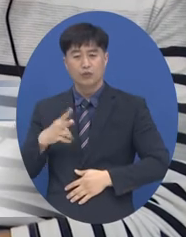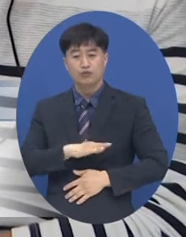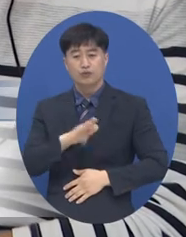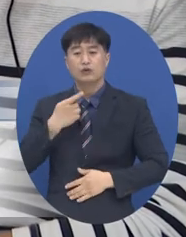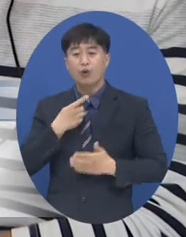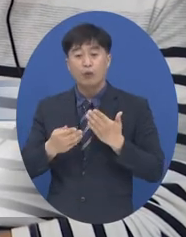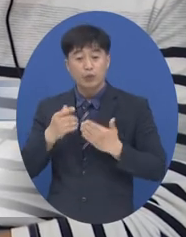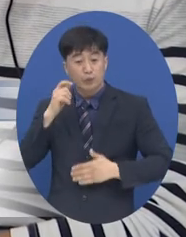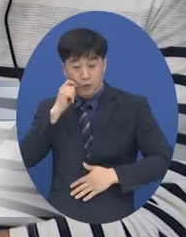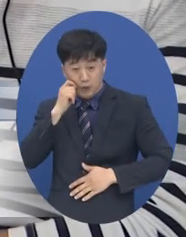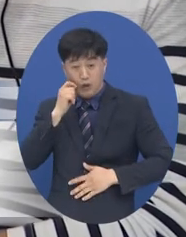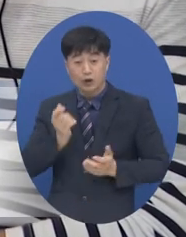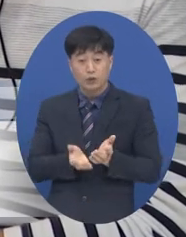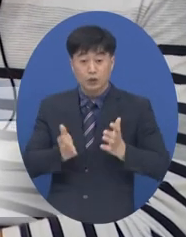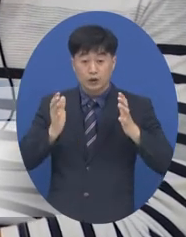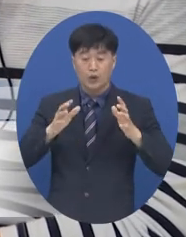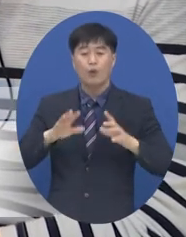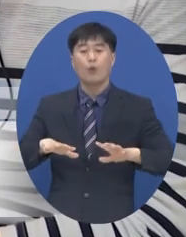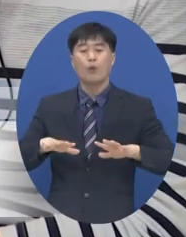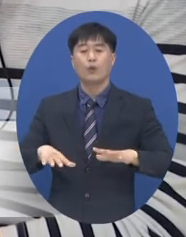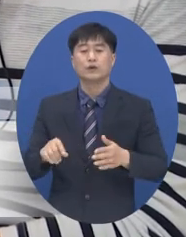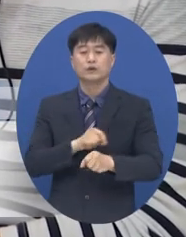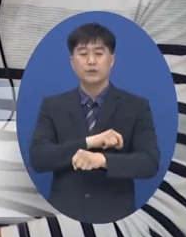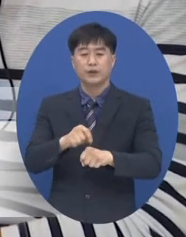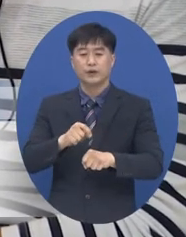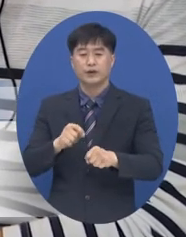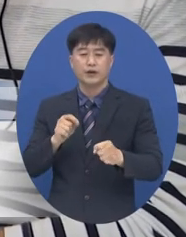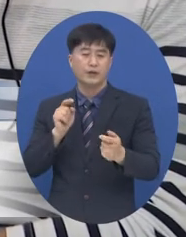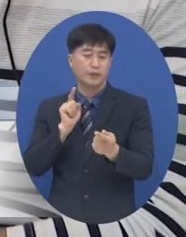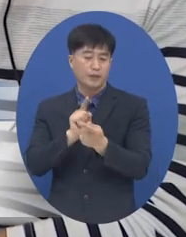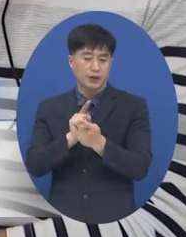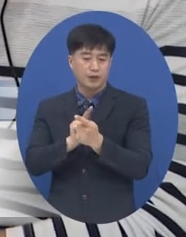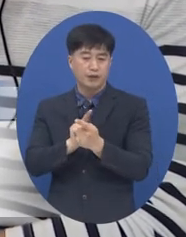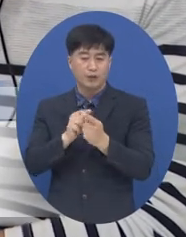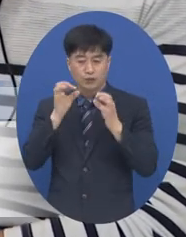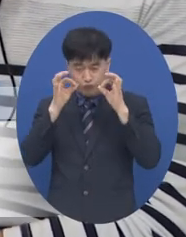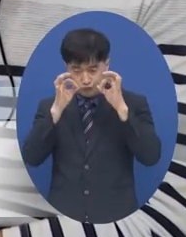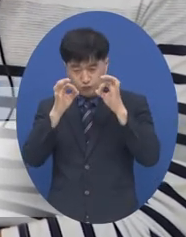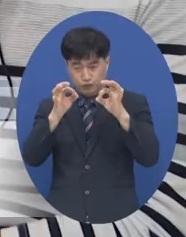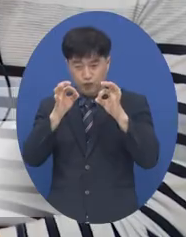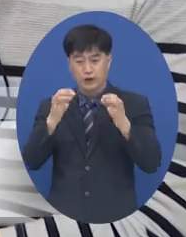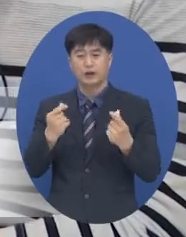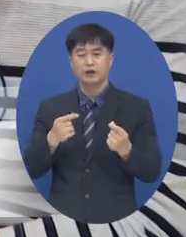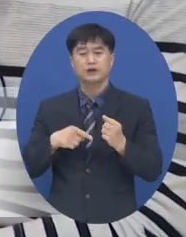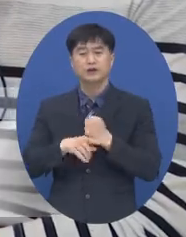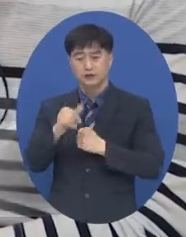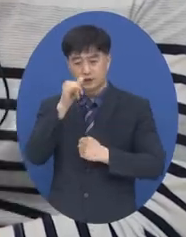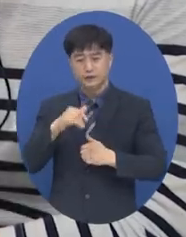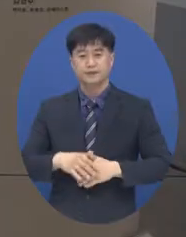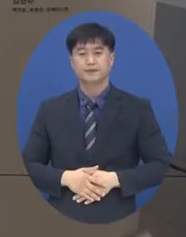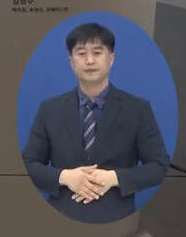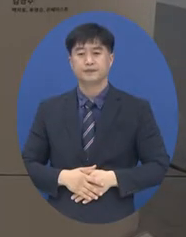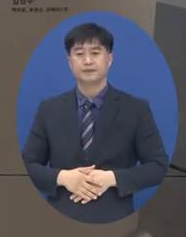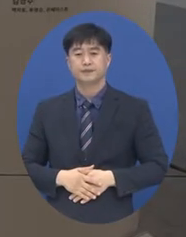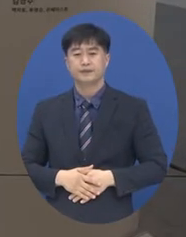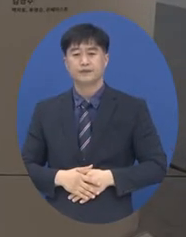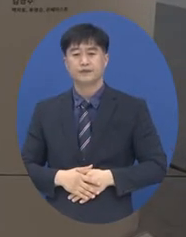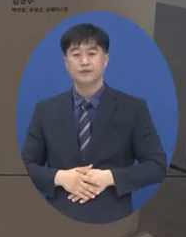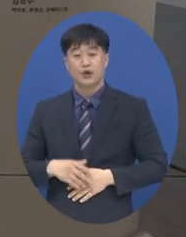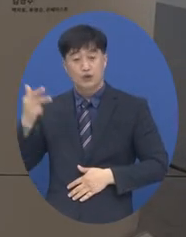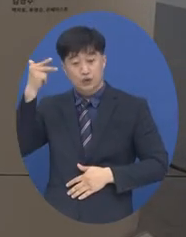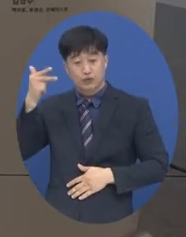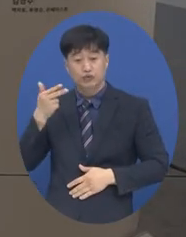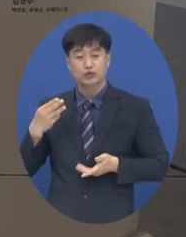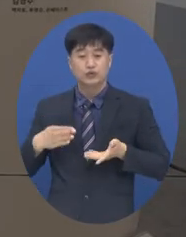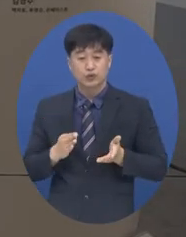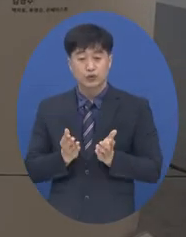저희가 경험해보지 못한 도자기들을 오늘 좀 특별한 경험 한 것 같아서 참 뜻 깊었던 것 같습니다 여주